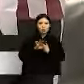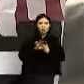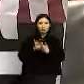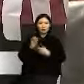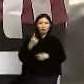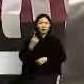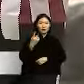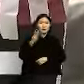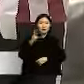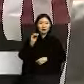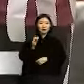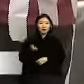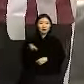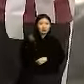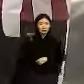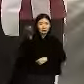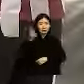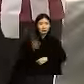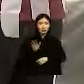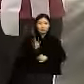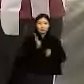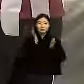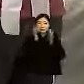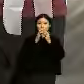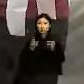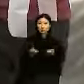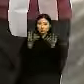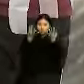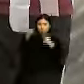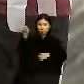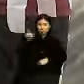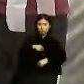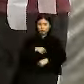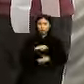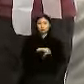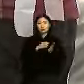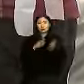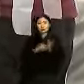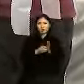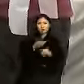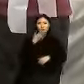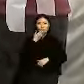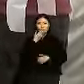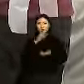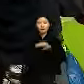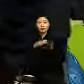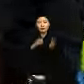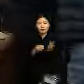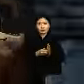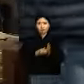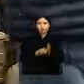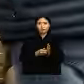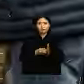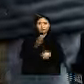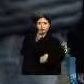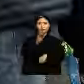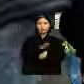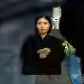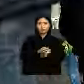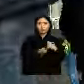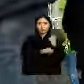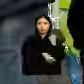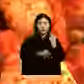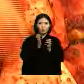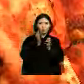들어가는데 김장 축제에 와가지고 적당하게 먹을 만큼만. 기본인